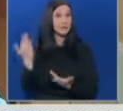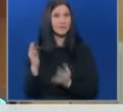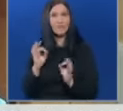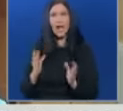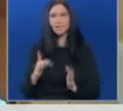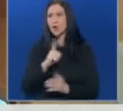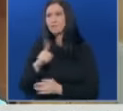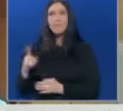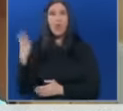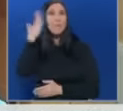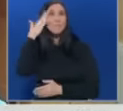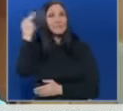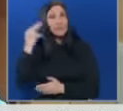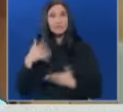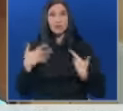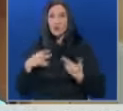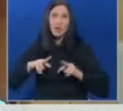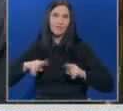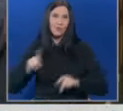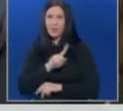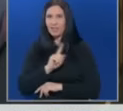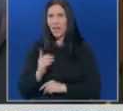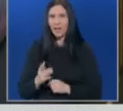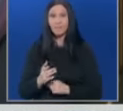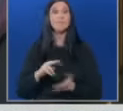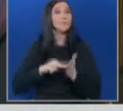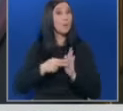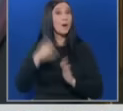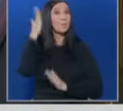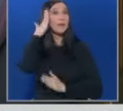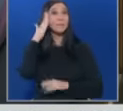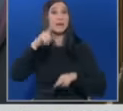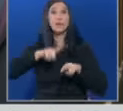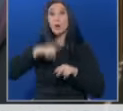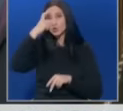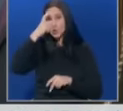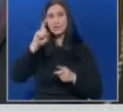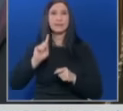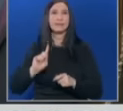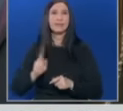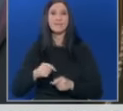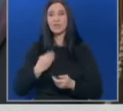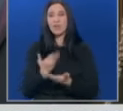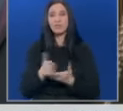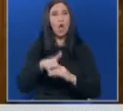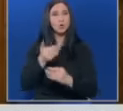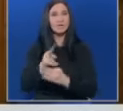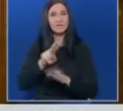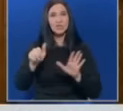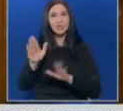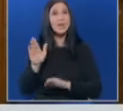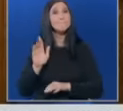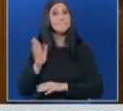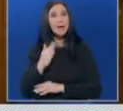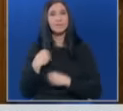Така че някои министерства са желани, други не. По план, премиерът Николая Чука трябва да подаде оставка на 26 май, за да